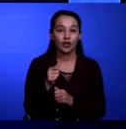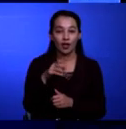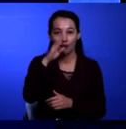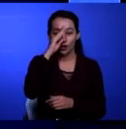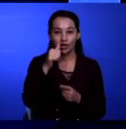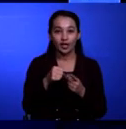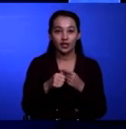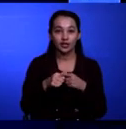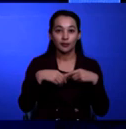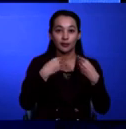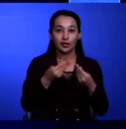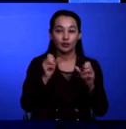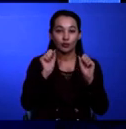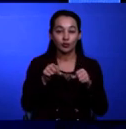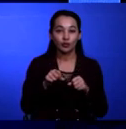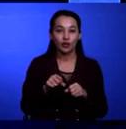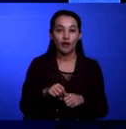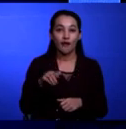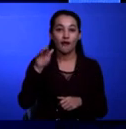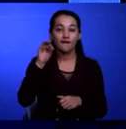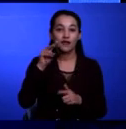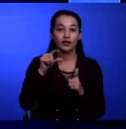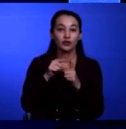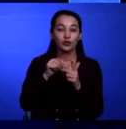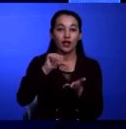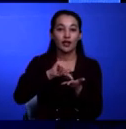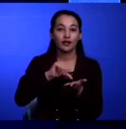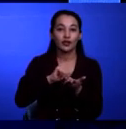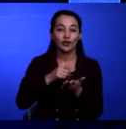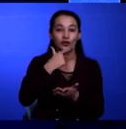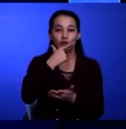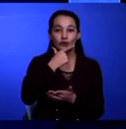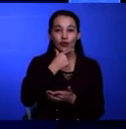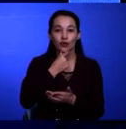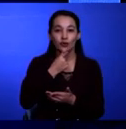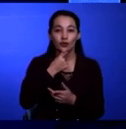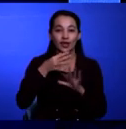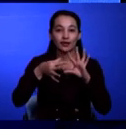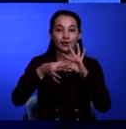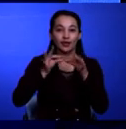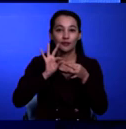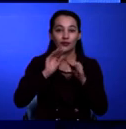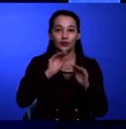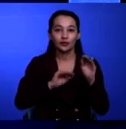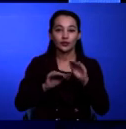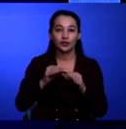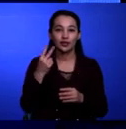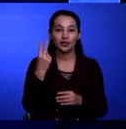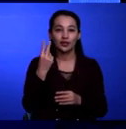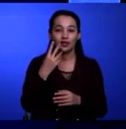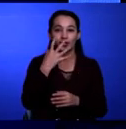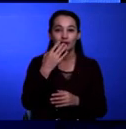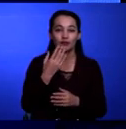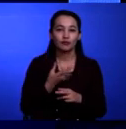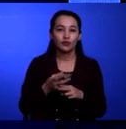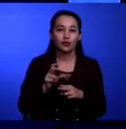qo'yishingiz mumkin va fe'llarni qatnashtirib chiroyli gap tuzing. Ikkinchi rasm menga juda